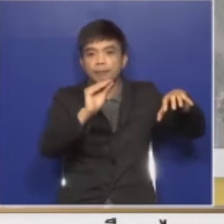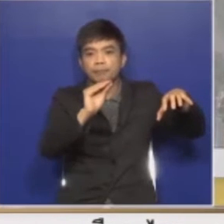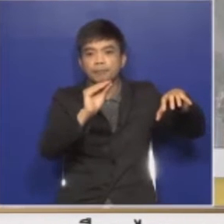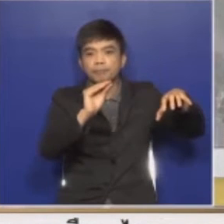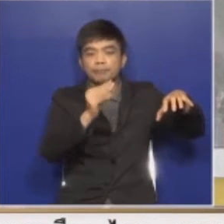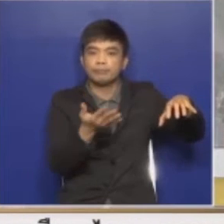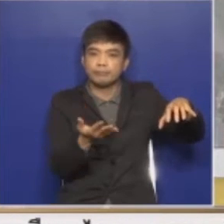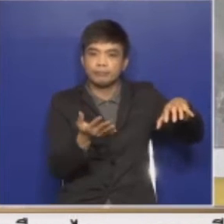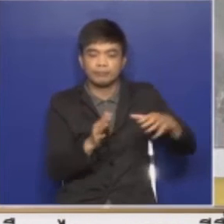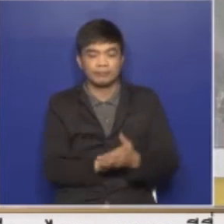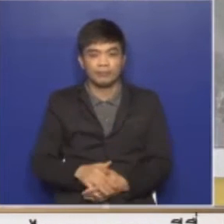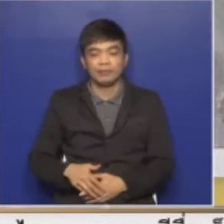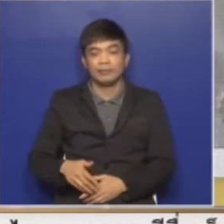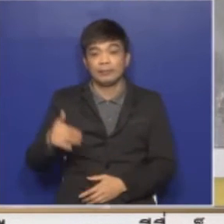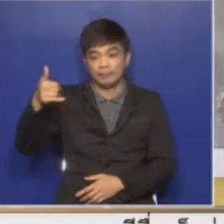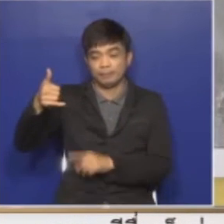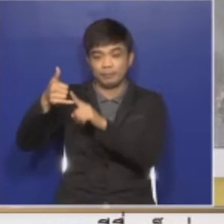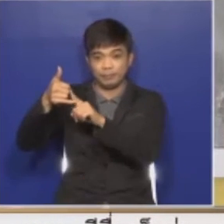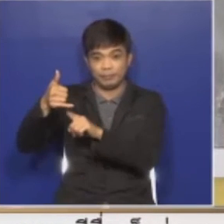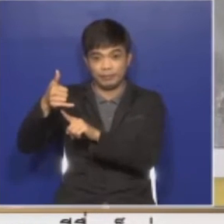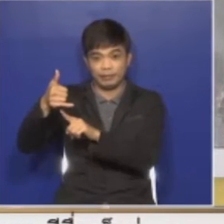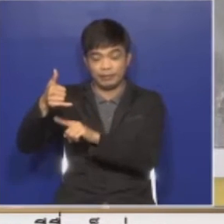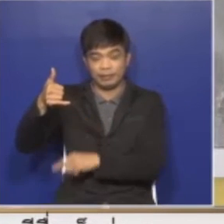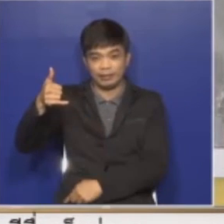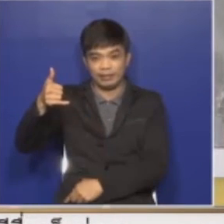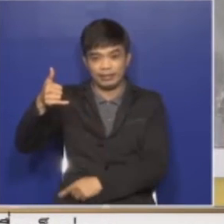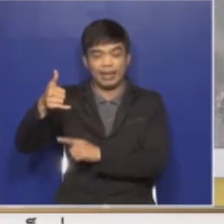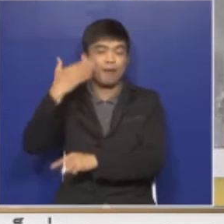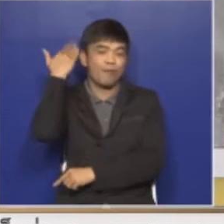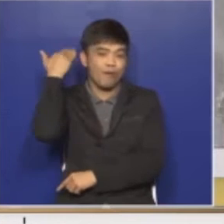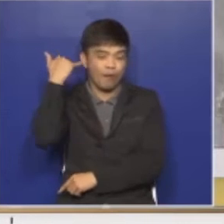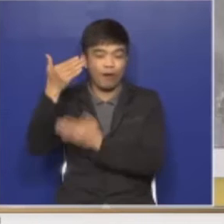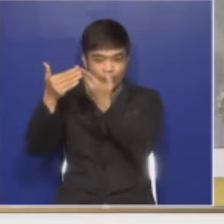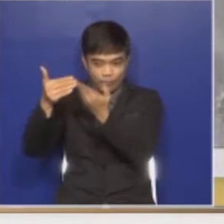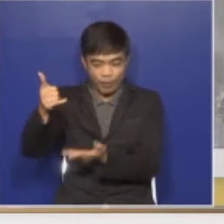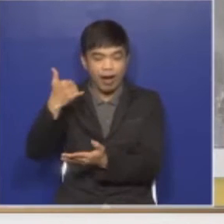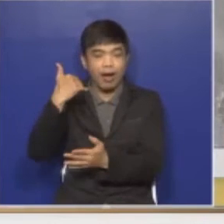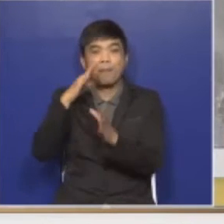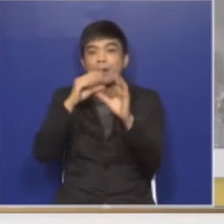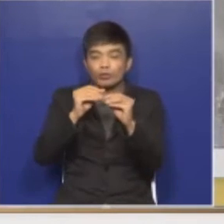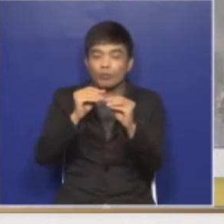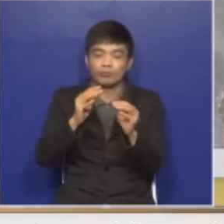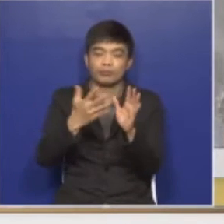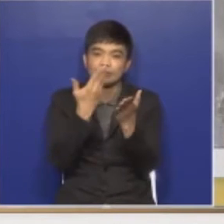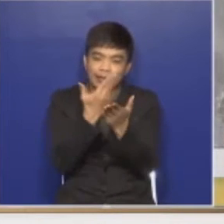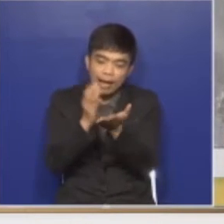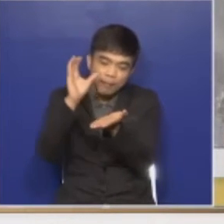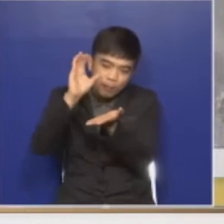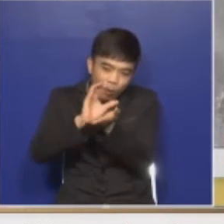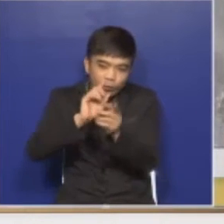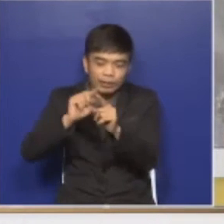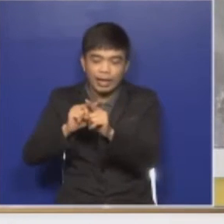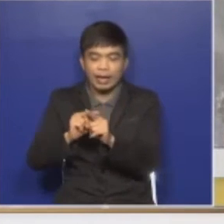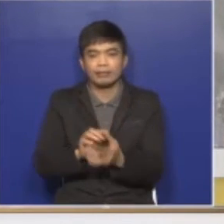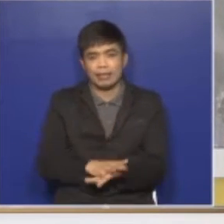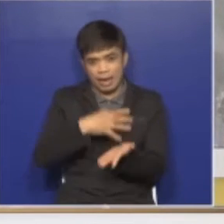ตันไชยช่วงที่มีการไปประชุมเรื่องงบประมาณตั้งแต่เรียนอาจารย์